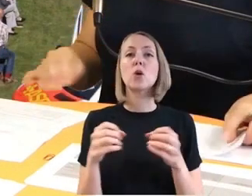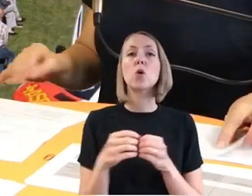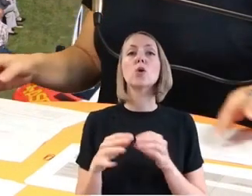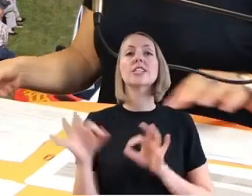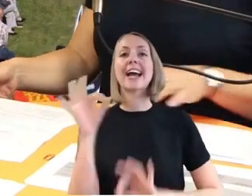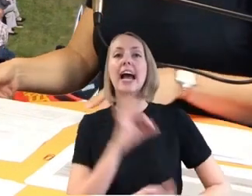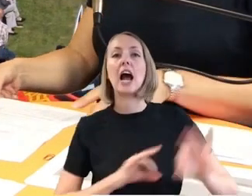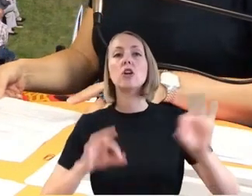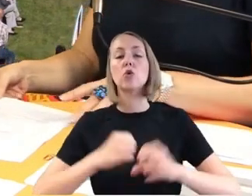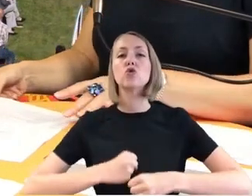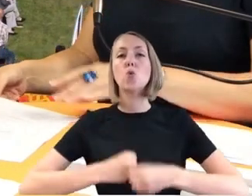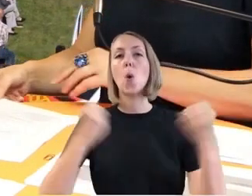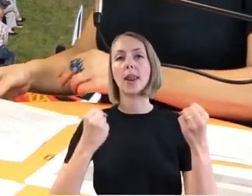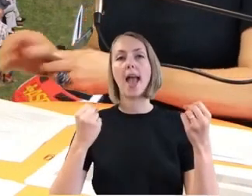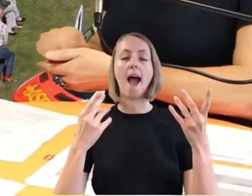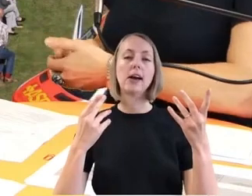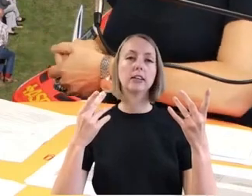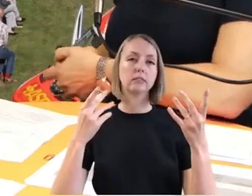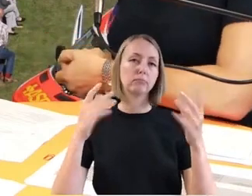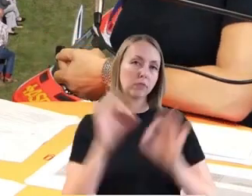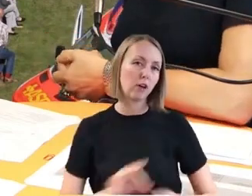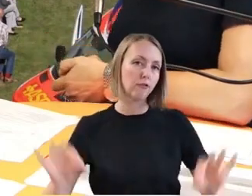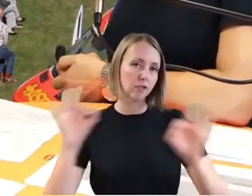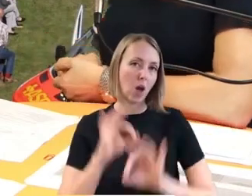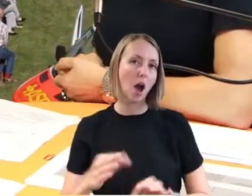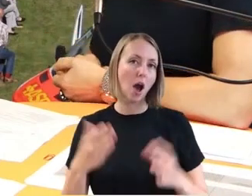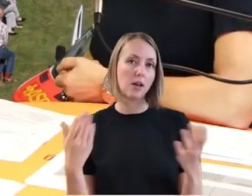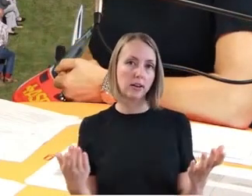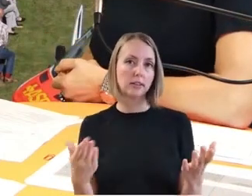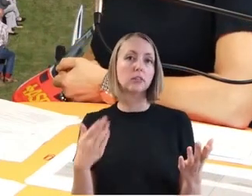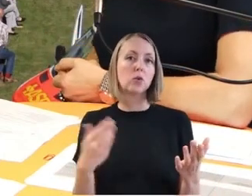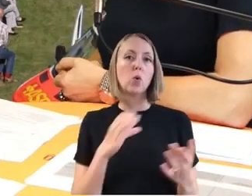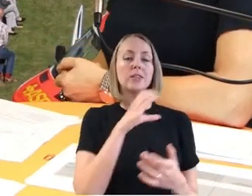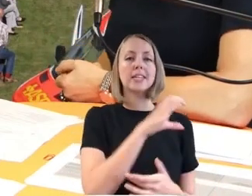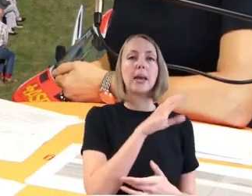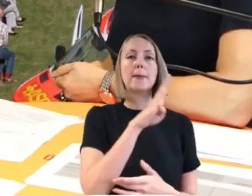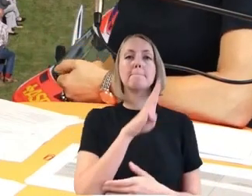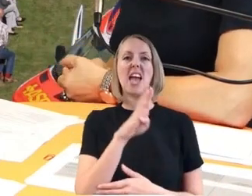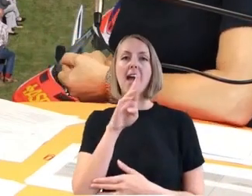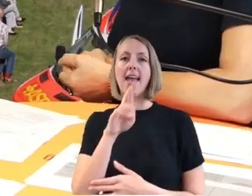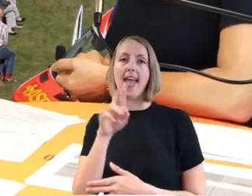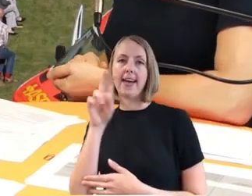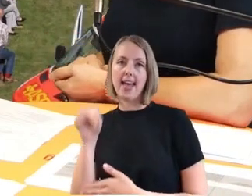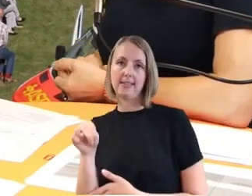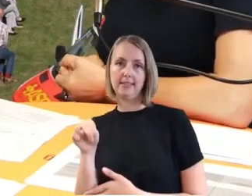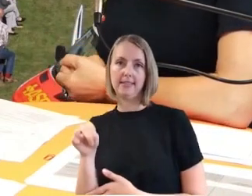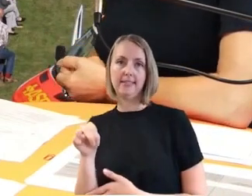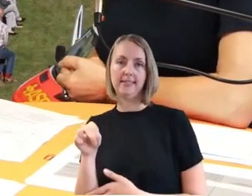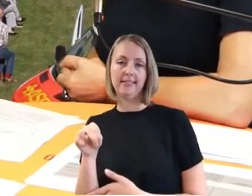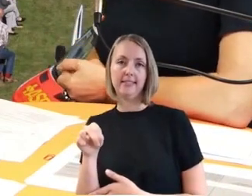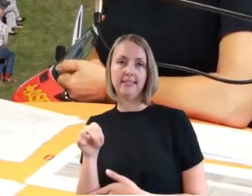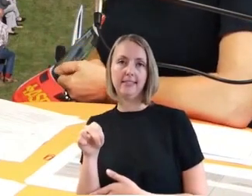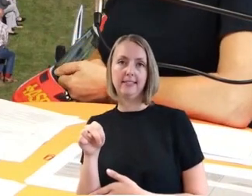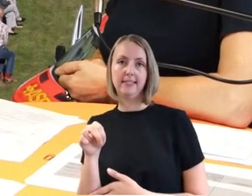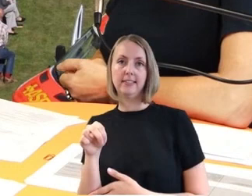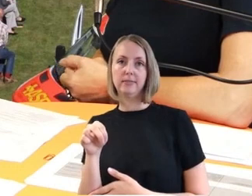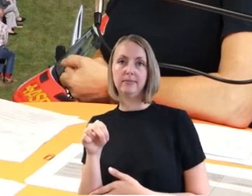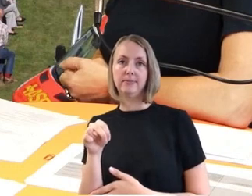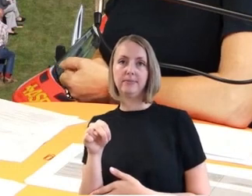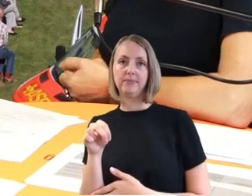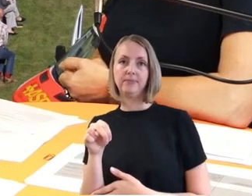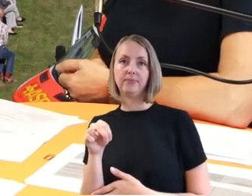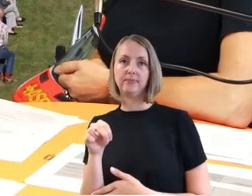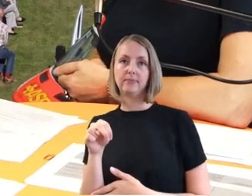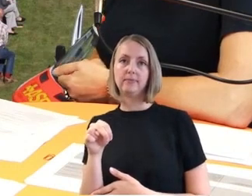und nuklearen gefahren dafür stehen diese vier buchstaben cbm und das umfasst die alle